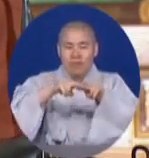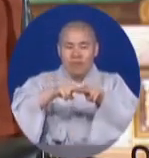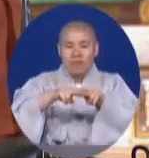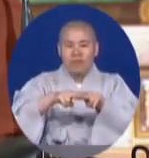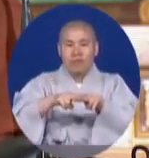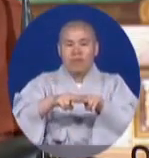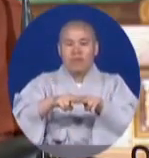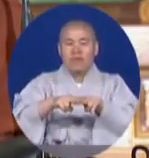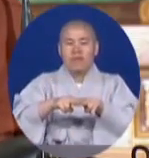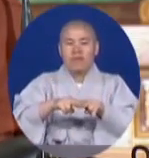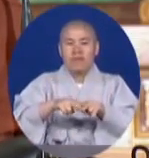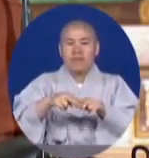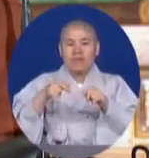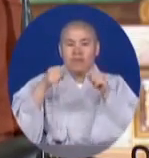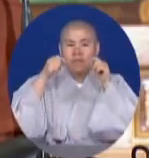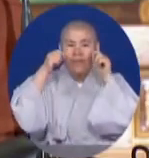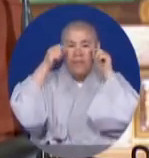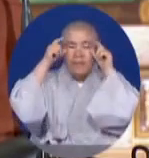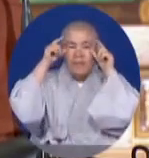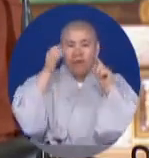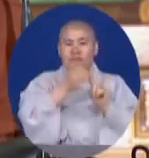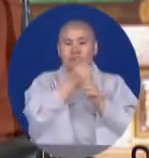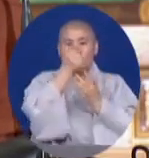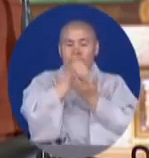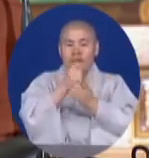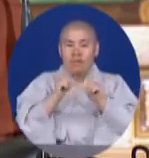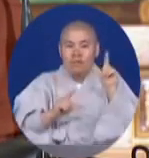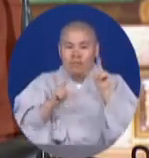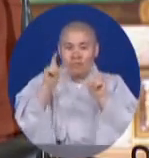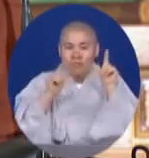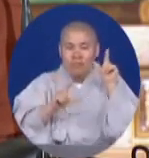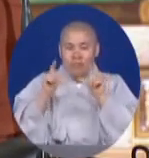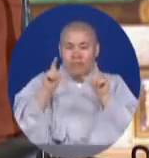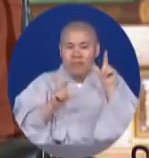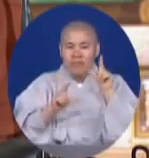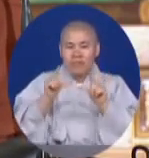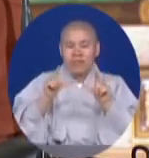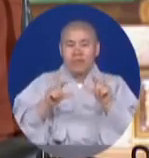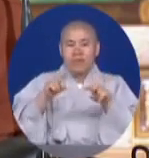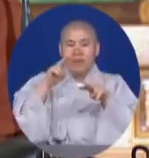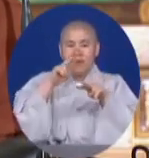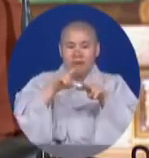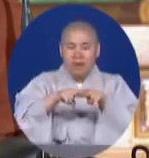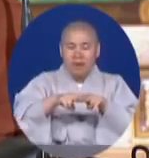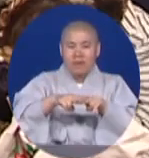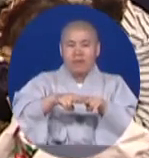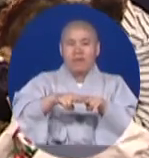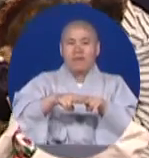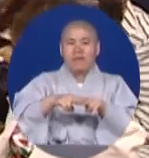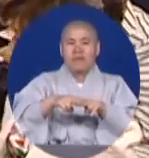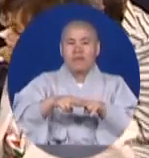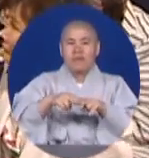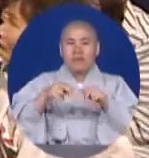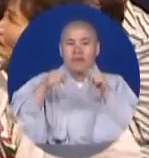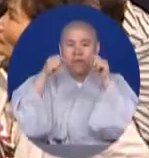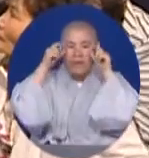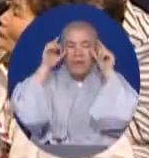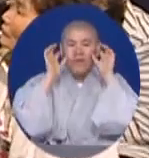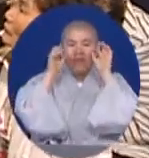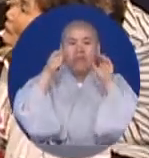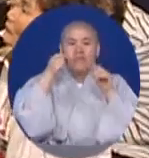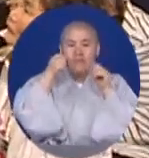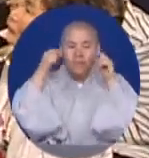그가 열반상이에요. 그 열반상에 앉아서 열반을 못 본 게 그 어리석음이에요.